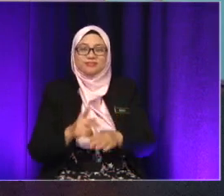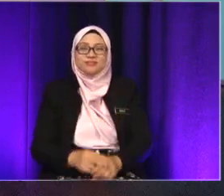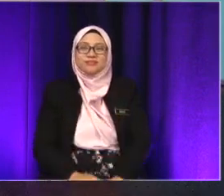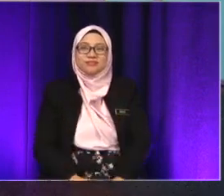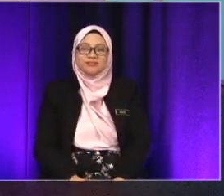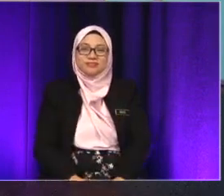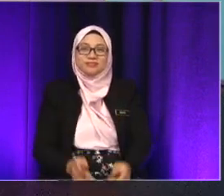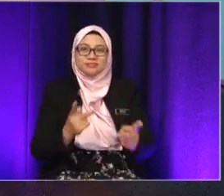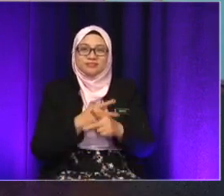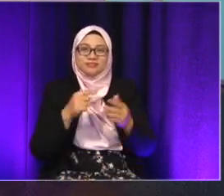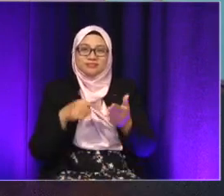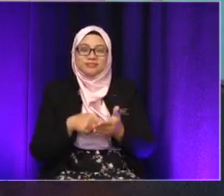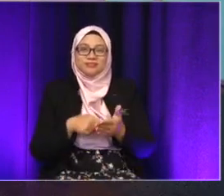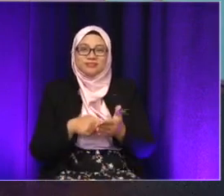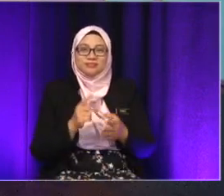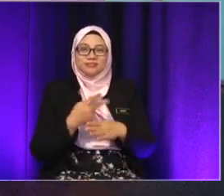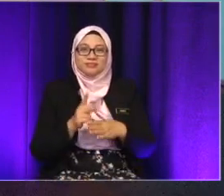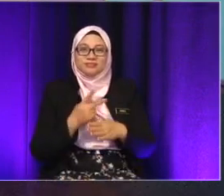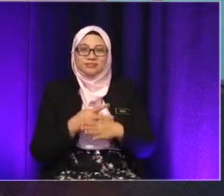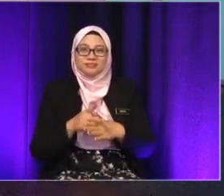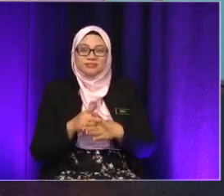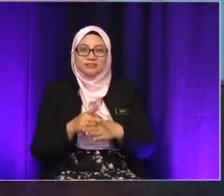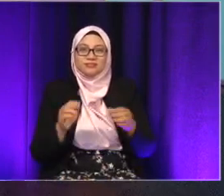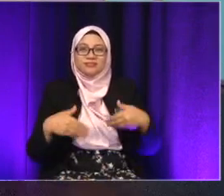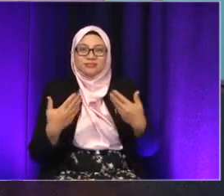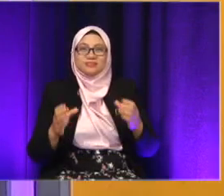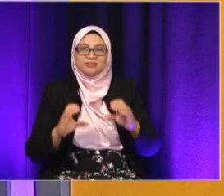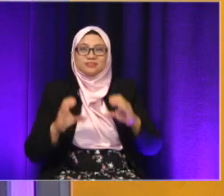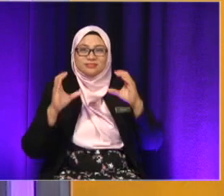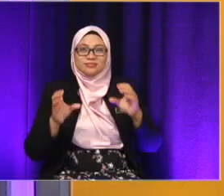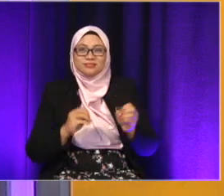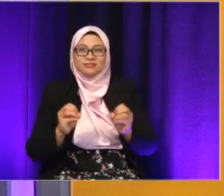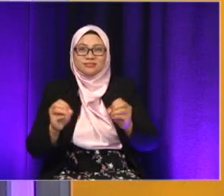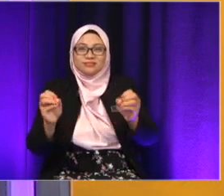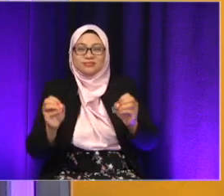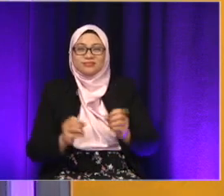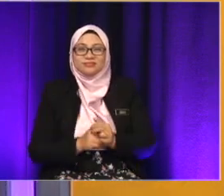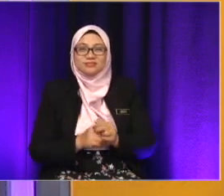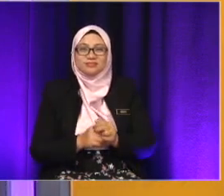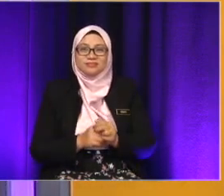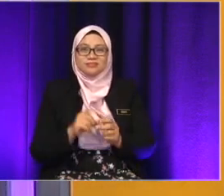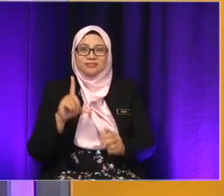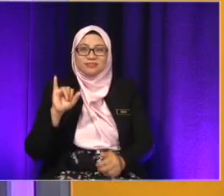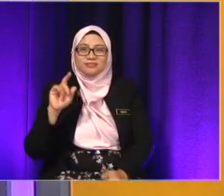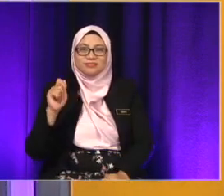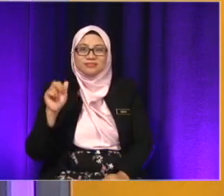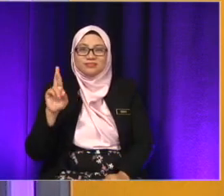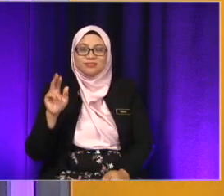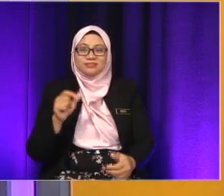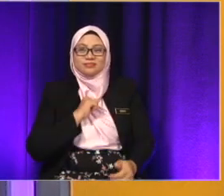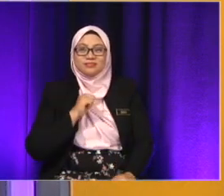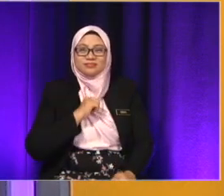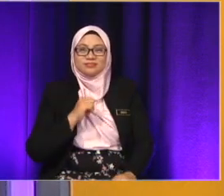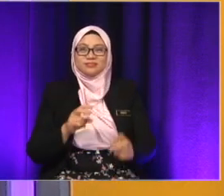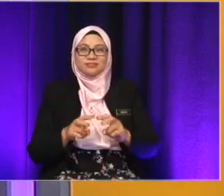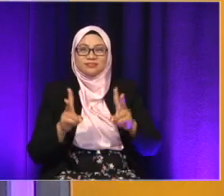untuk kali ini untuk saat ini cikgu akan kongsikan iaitu macam mana operasi litar itu sendiri, okey. Di mana operasi litar asas yang paling asas sekali